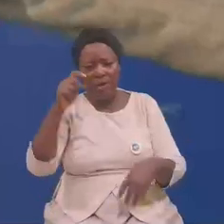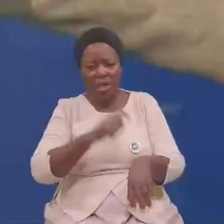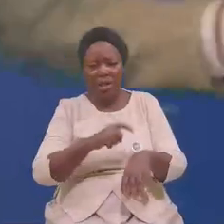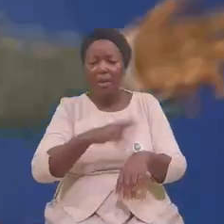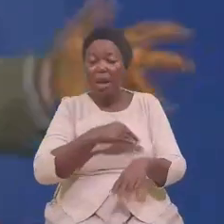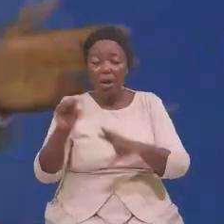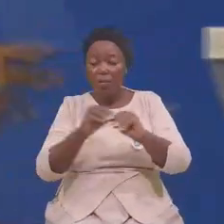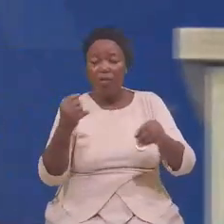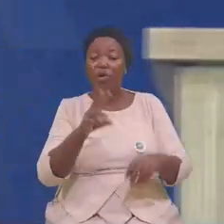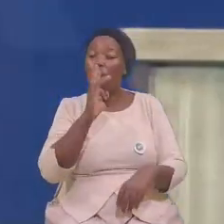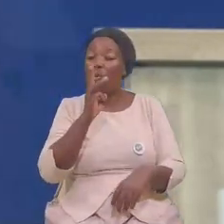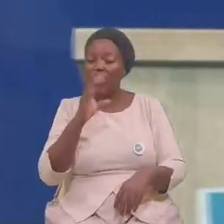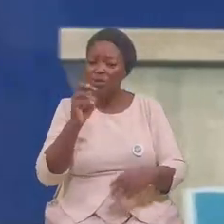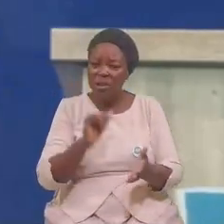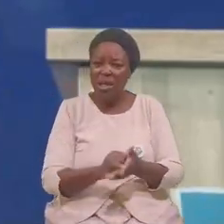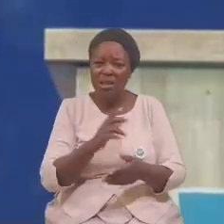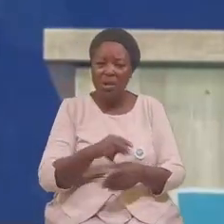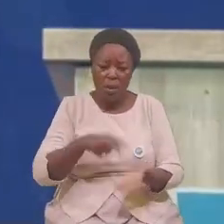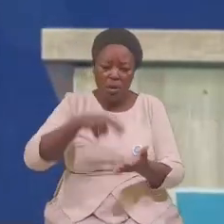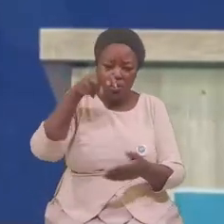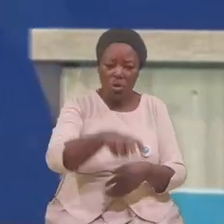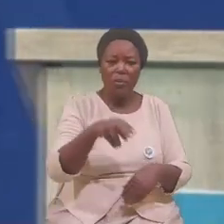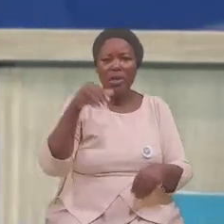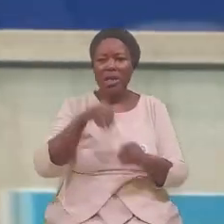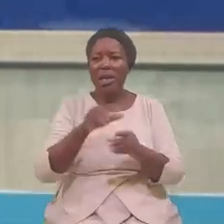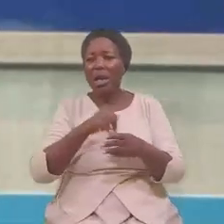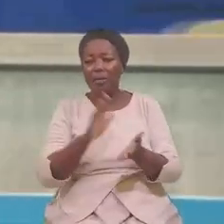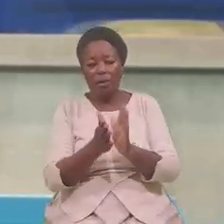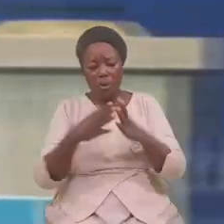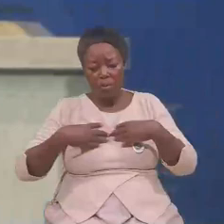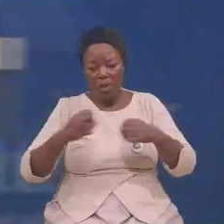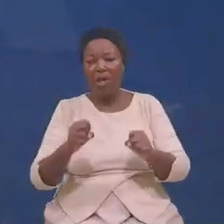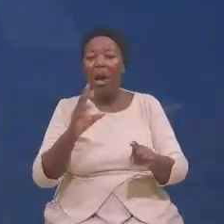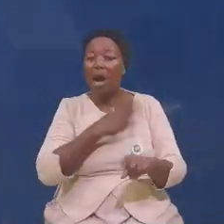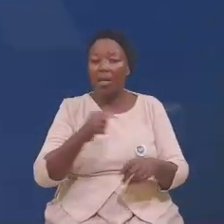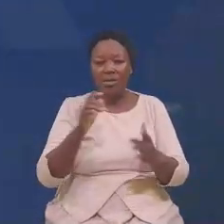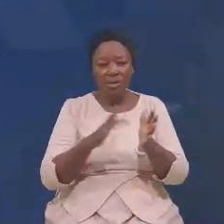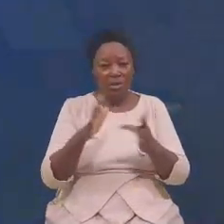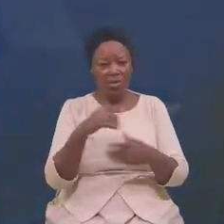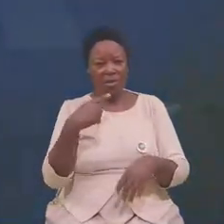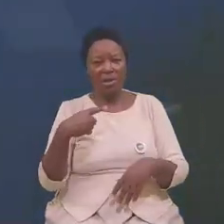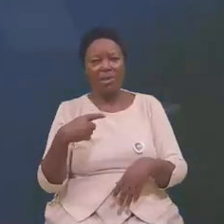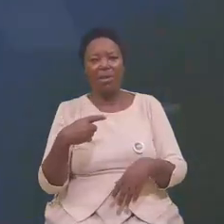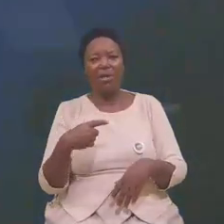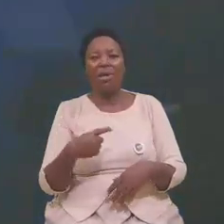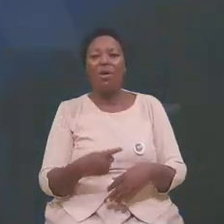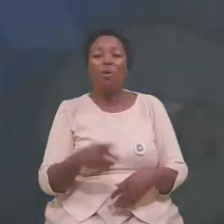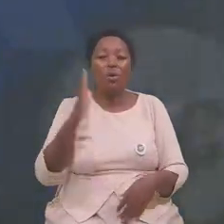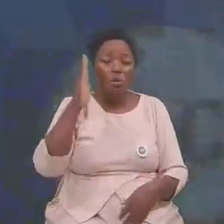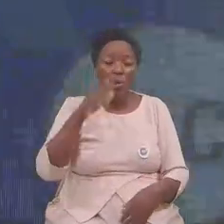remué afin qu'il saute dedans et qu'il soit guéri. Mais Jésus a dit, veux-tu être